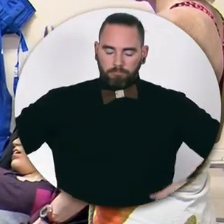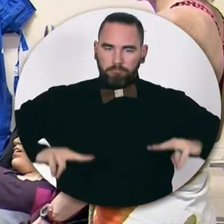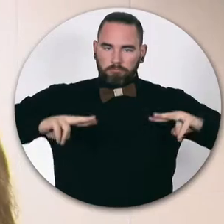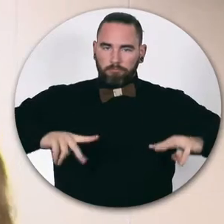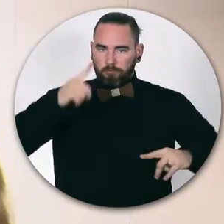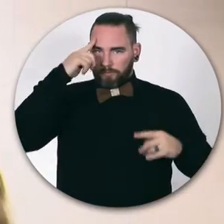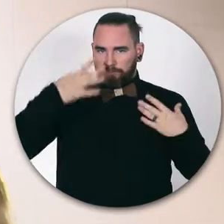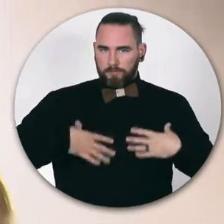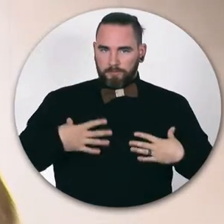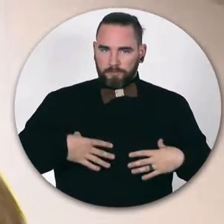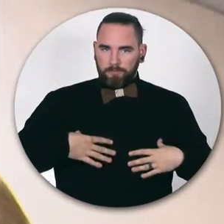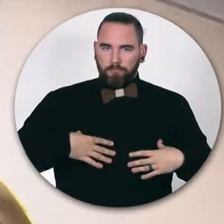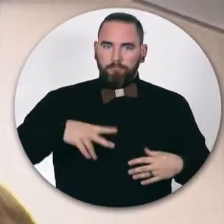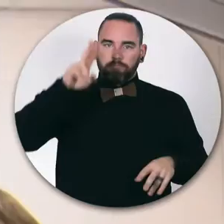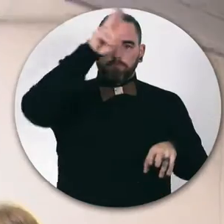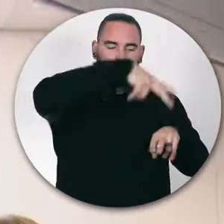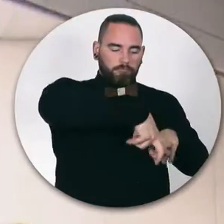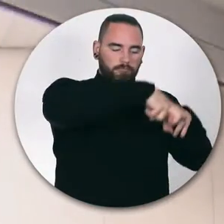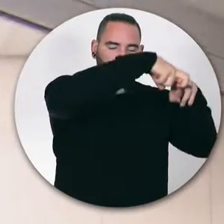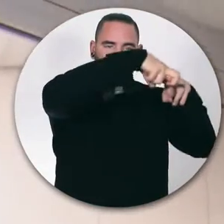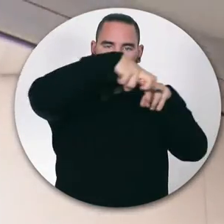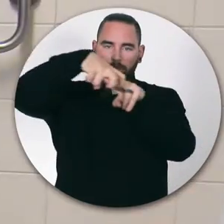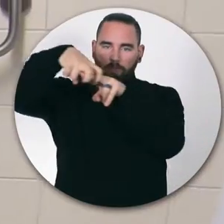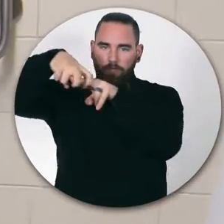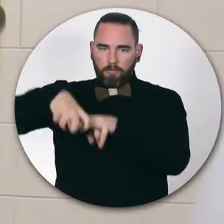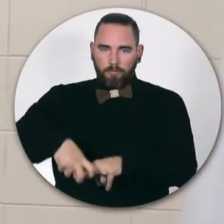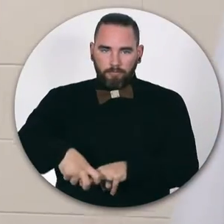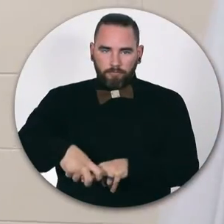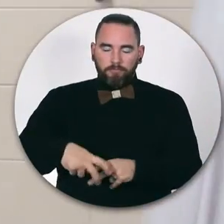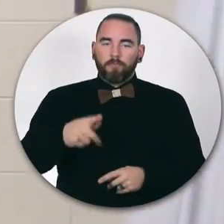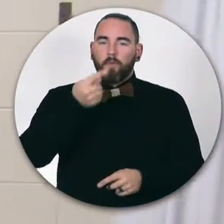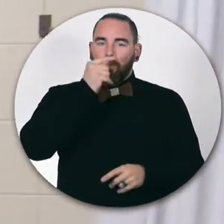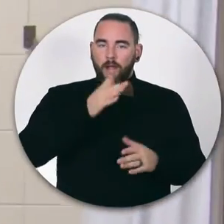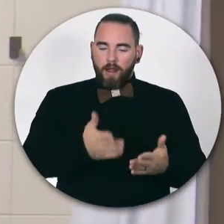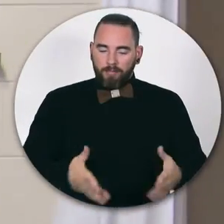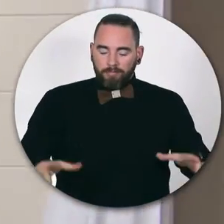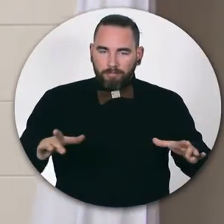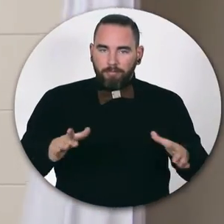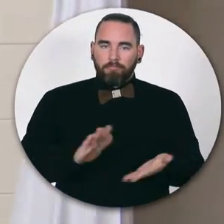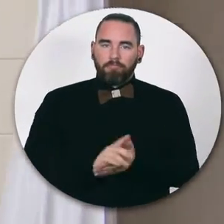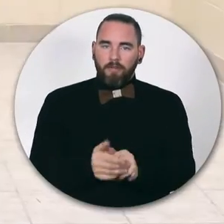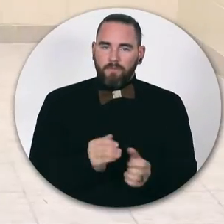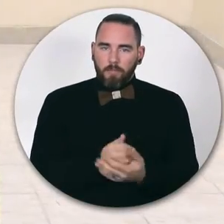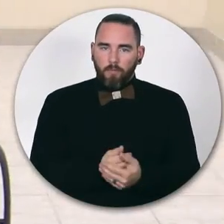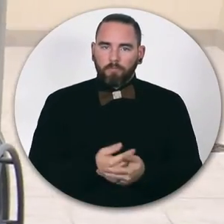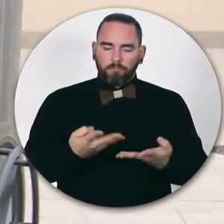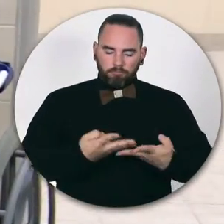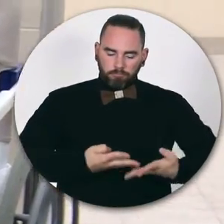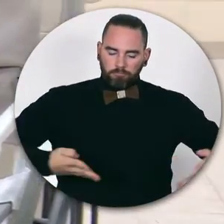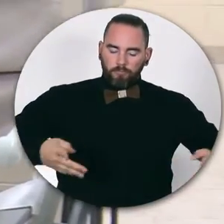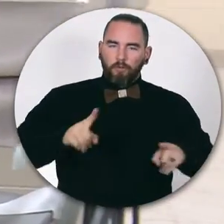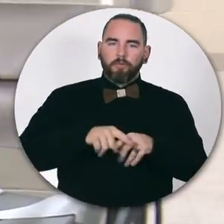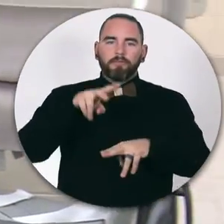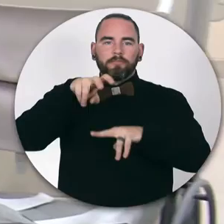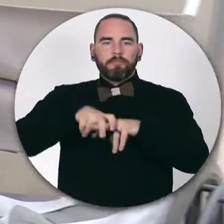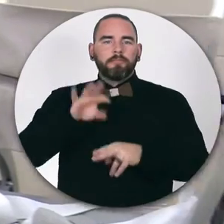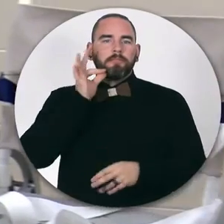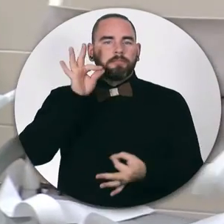hydraulique, levier sur rail, toilettes et lavabo, toiles et fauteuils